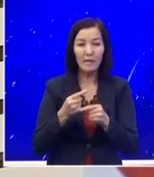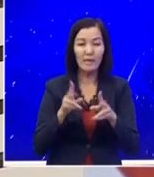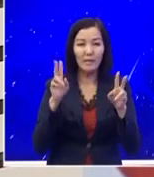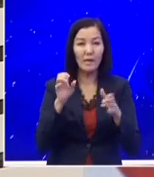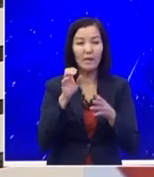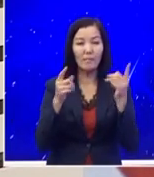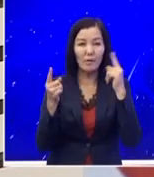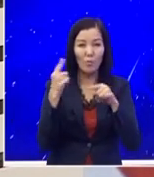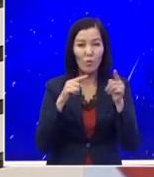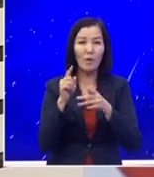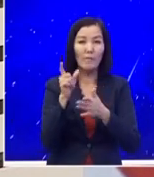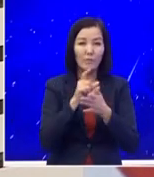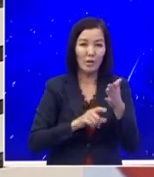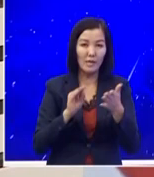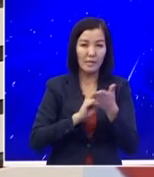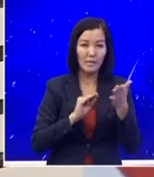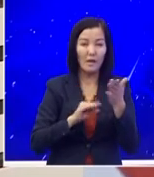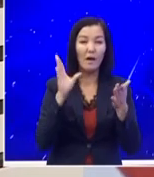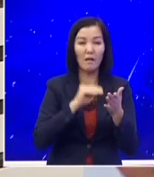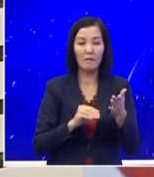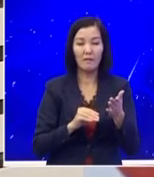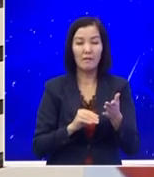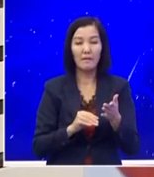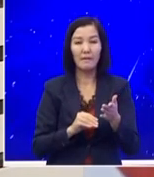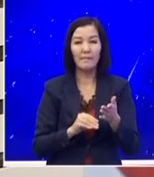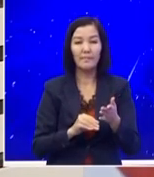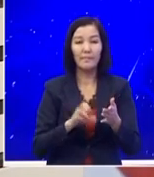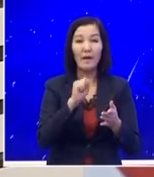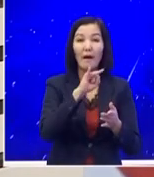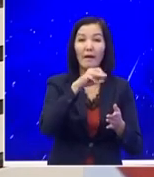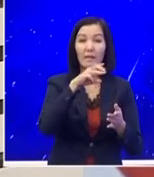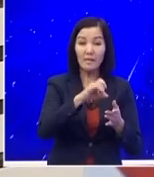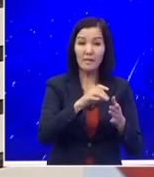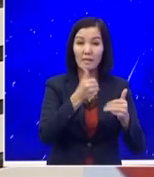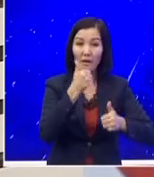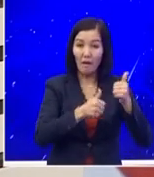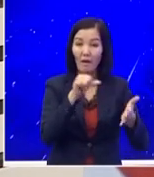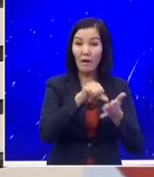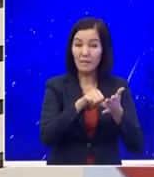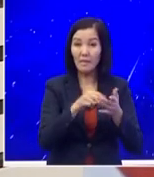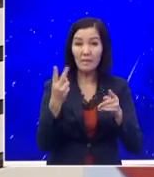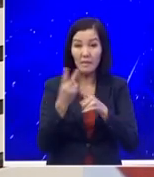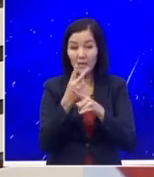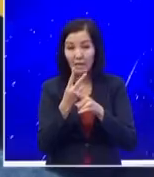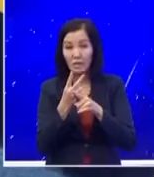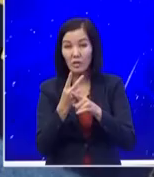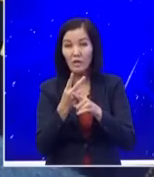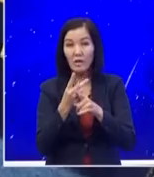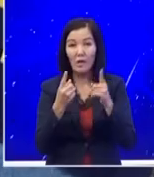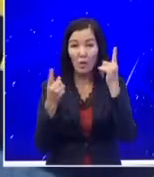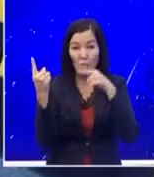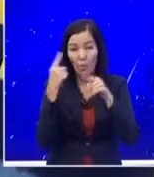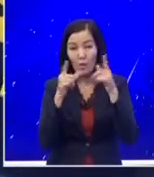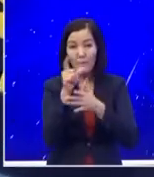ата-бабаның дәстүрі бәрін жиып теріп, айтыста айтқаны бір бөлек елдің мұң-мұқтажын бәрін көтеріп жүрді ғой. Айтаған